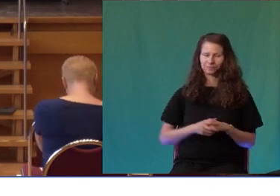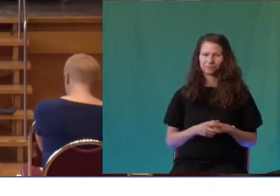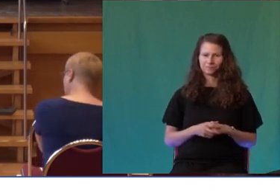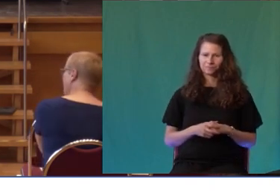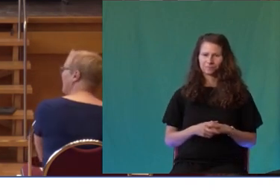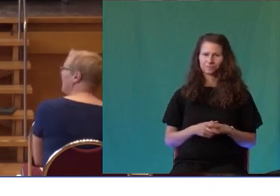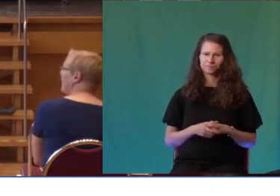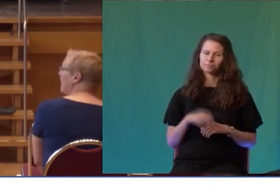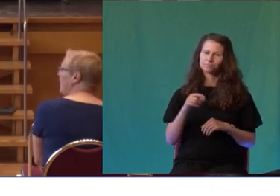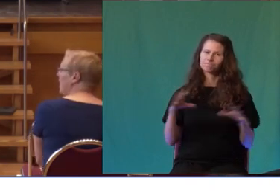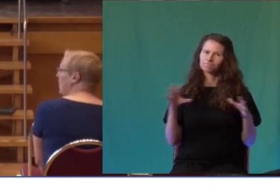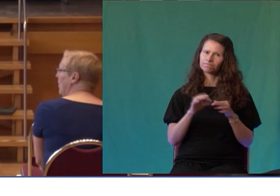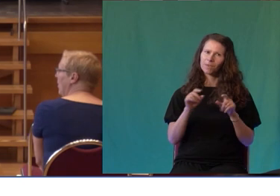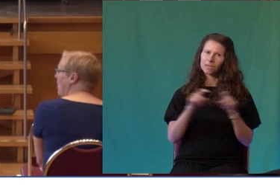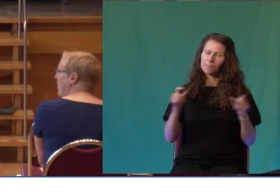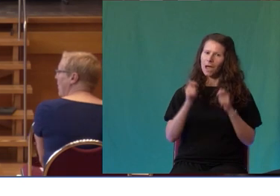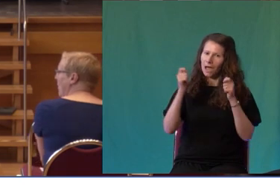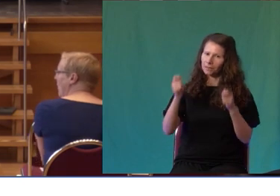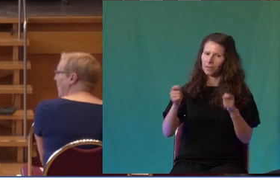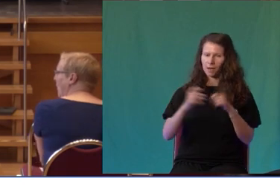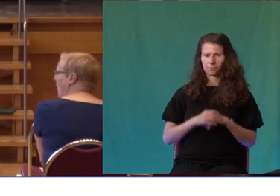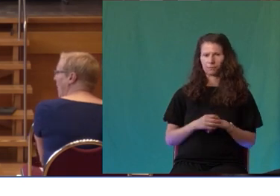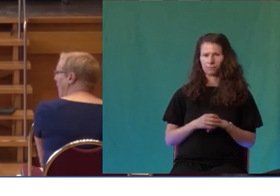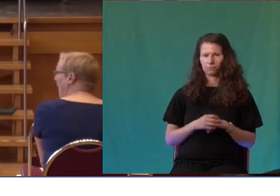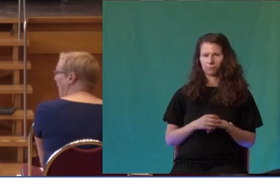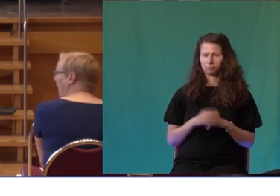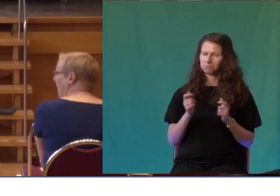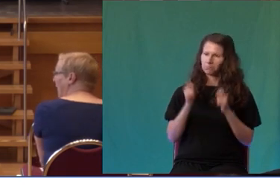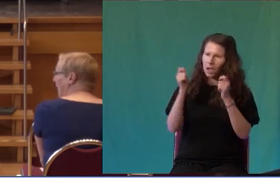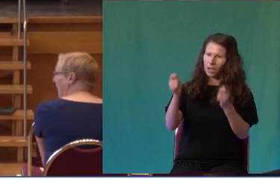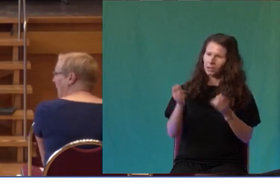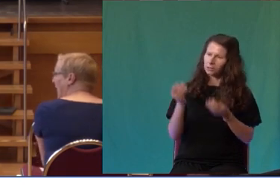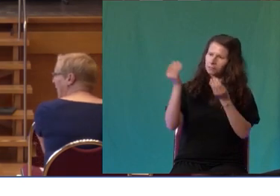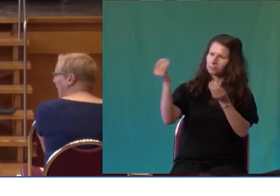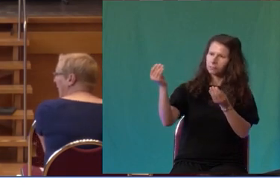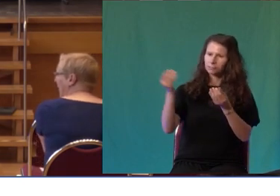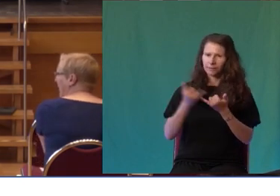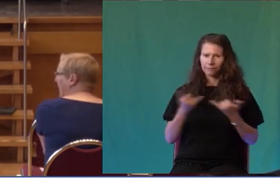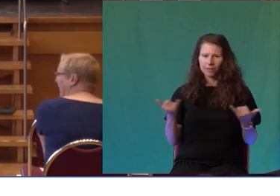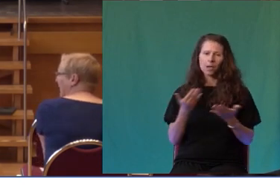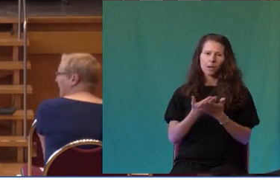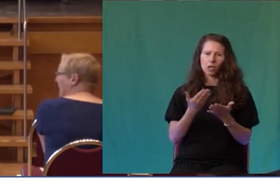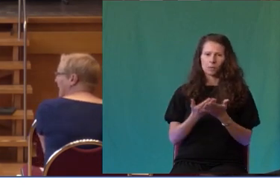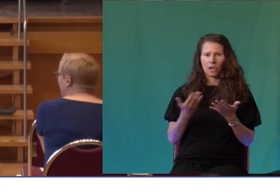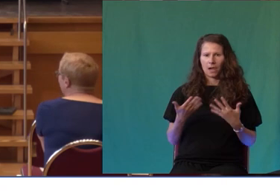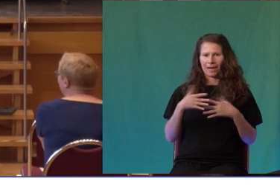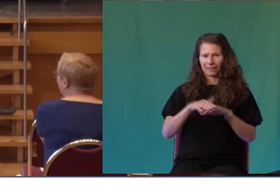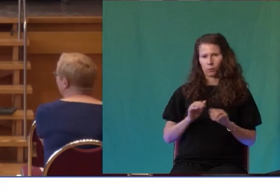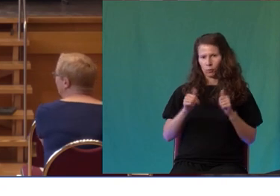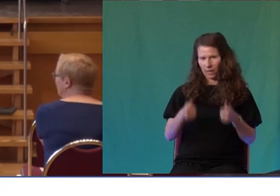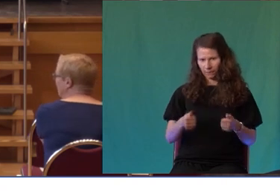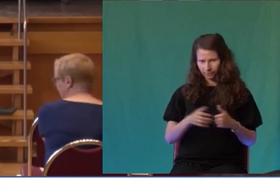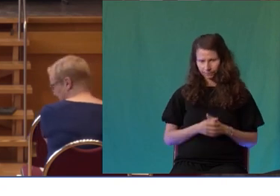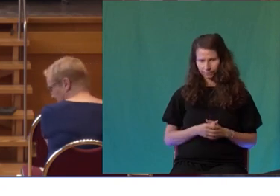das Thema Antrag wie kann man einen Antrag stellen zum Beispiel im Bereich Eingliederungshilfe